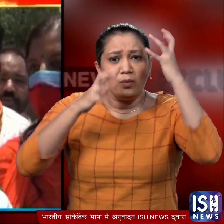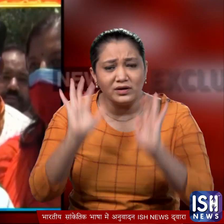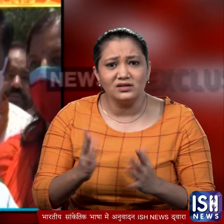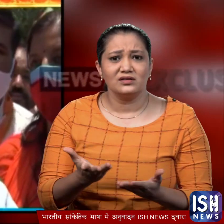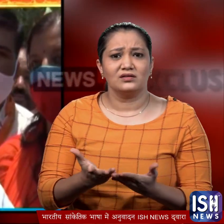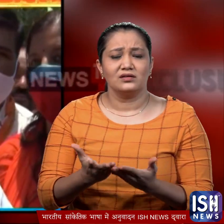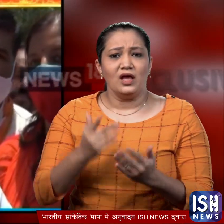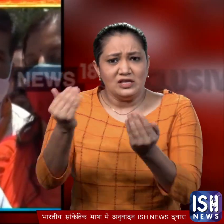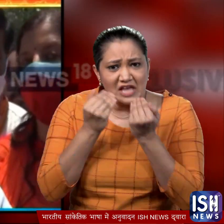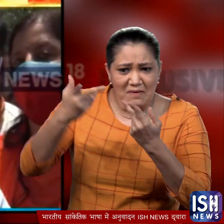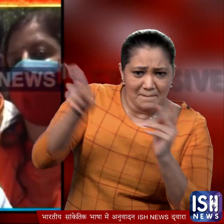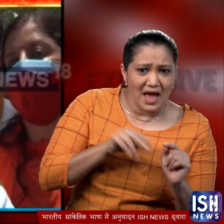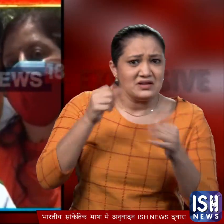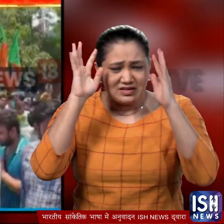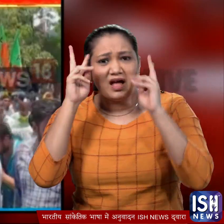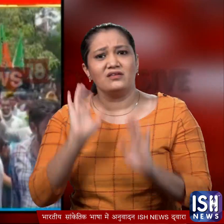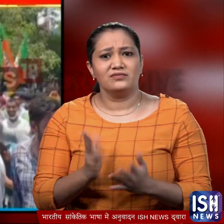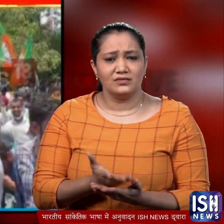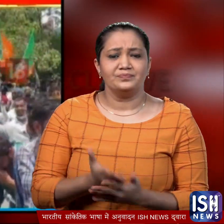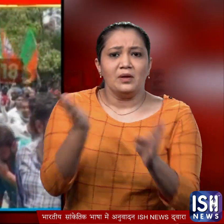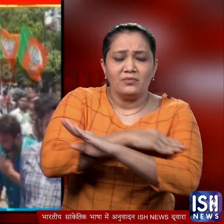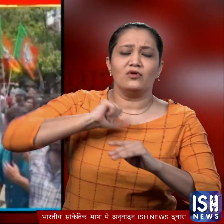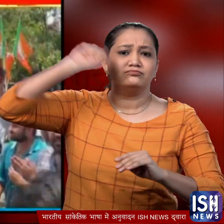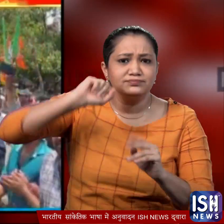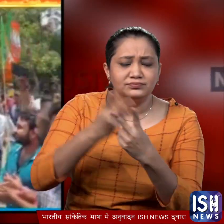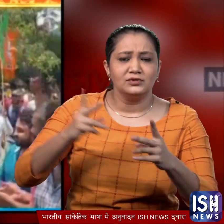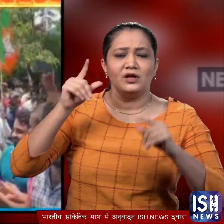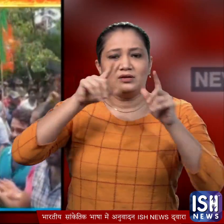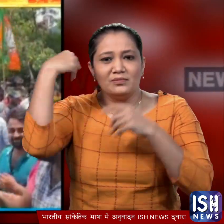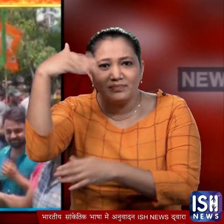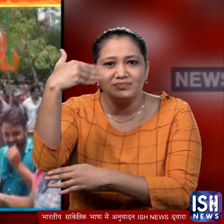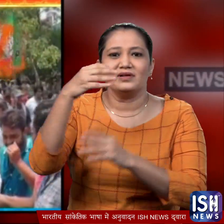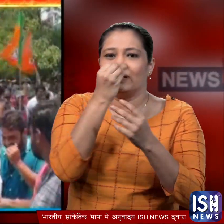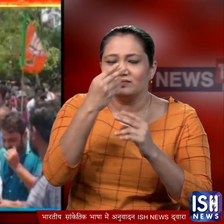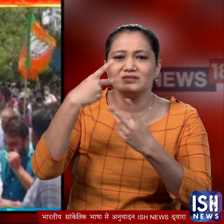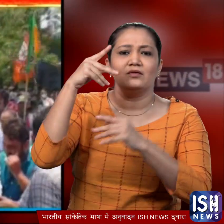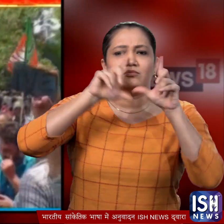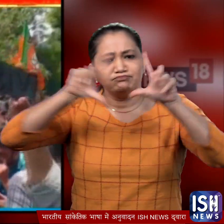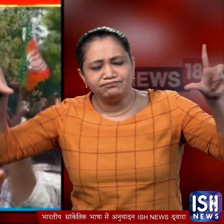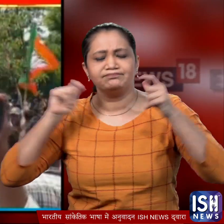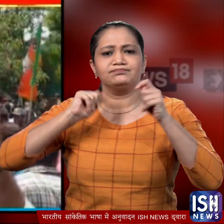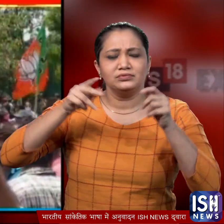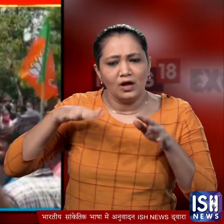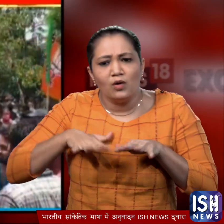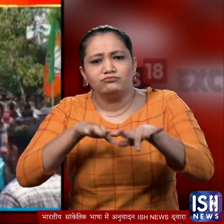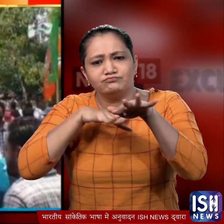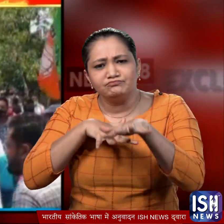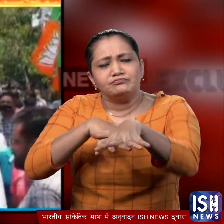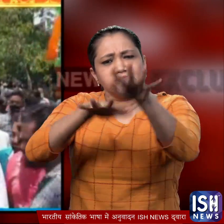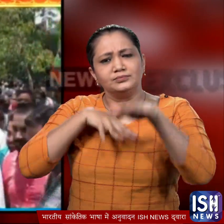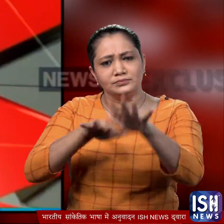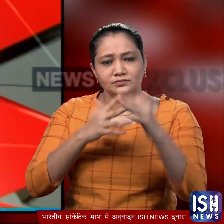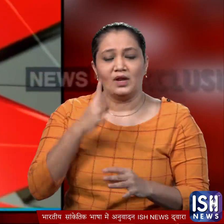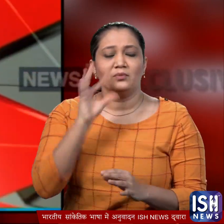चिंतित रहती है, वो सुरक्षित घर लौटेगी नहीं लौटेगी। इससे पहले प्रदर्शनकारियों ने हाथों में पार्टी के झंडे और पोस्टर लेकर शहर में रैली